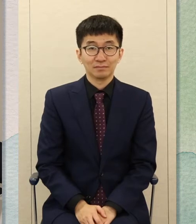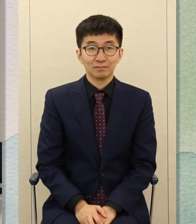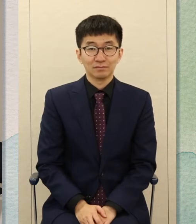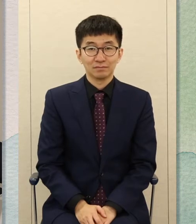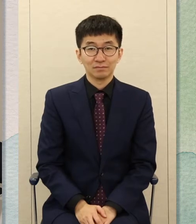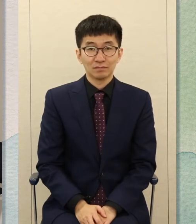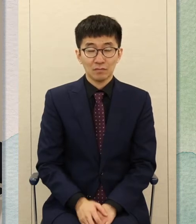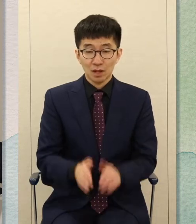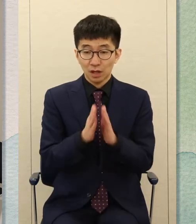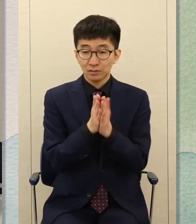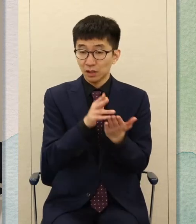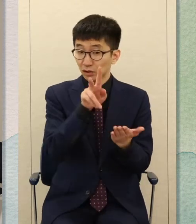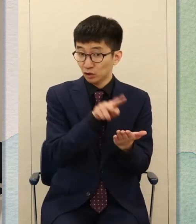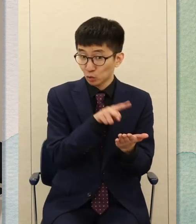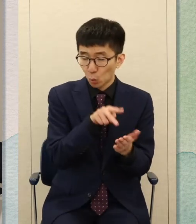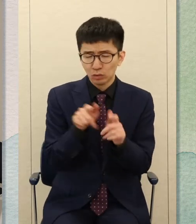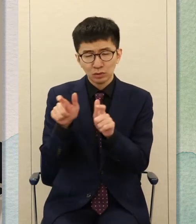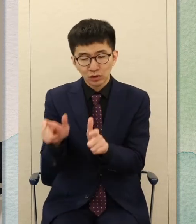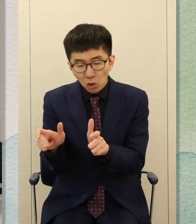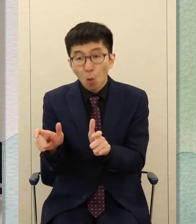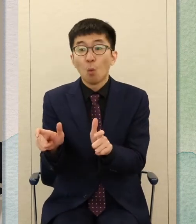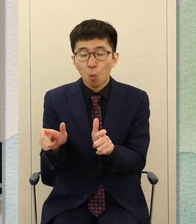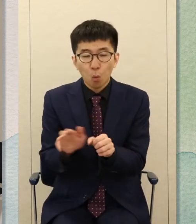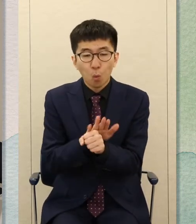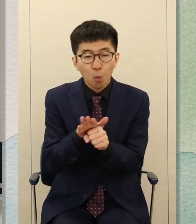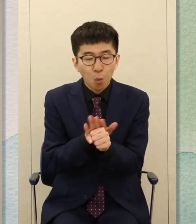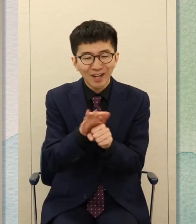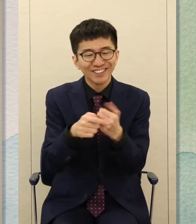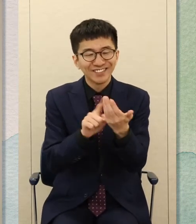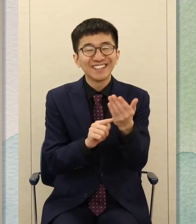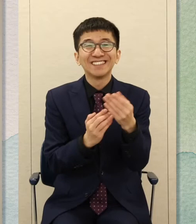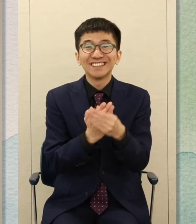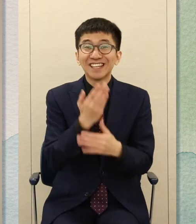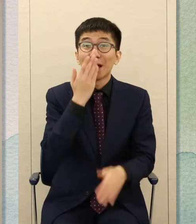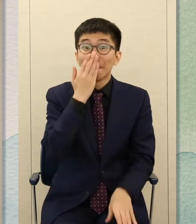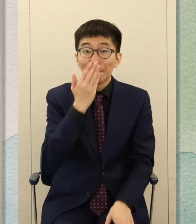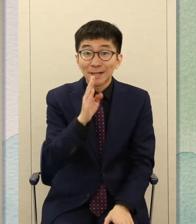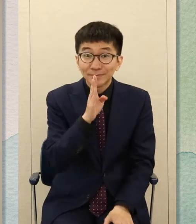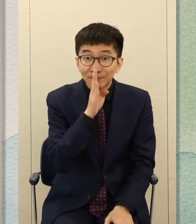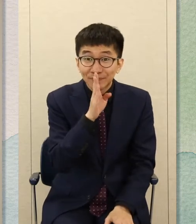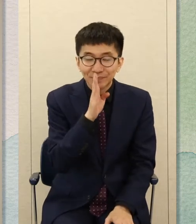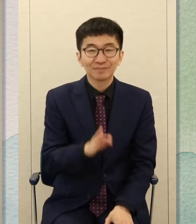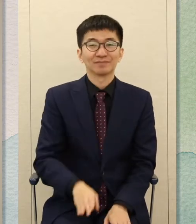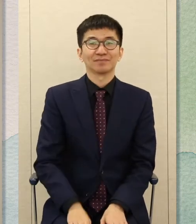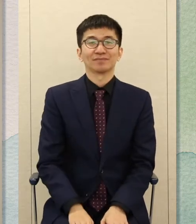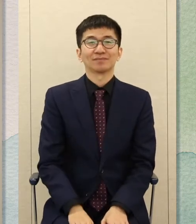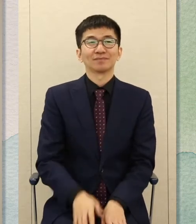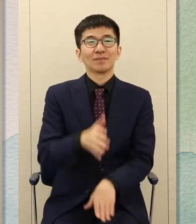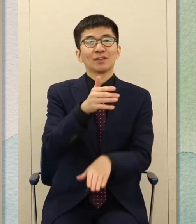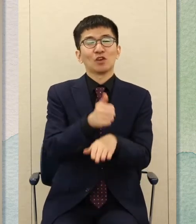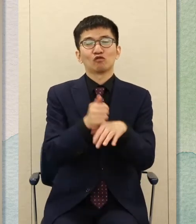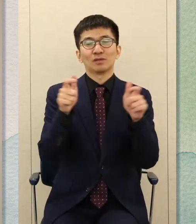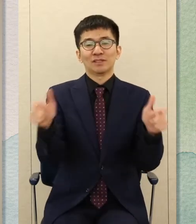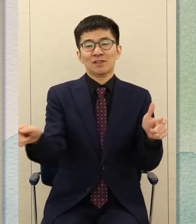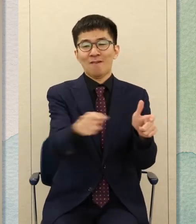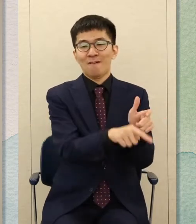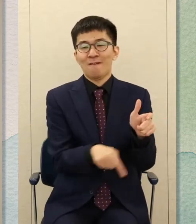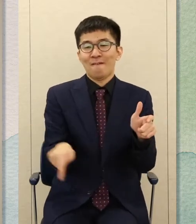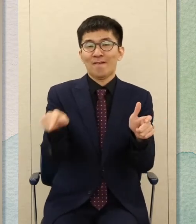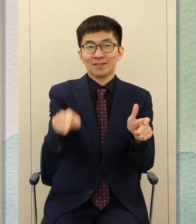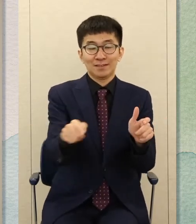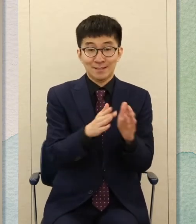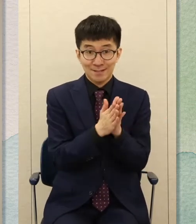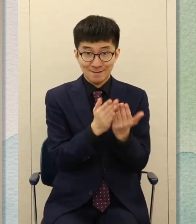모여가지고 자꾸 책을 읽고 지역에 대한 소속감이 높아지잖아요. 예, 높아지면 그 다음에 어떻게 하고 싶냐? 지역을